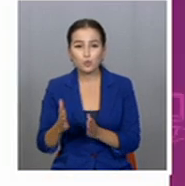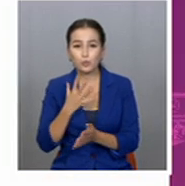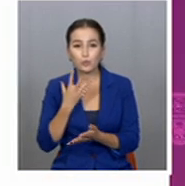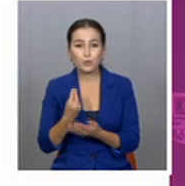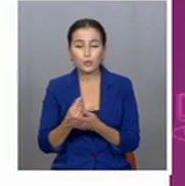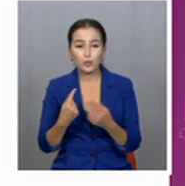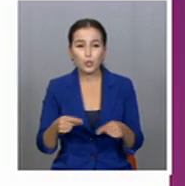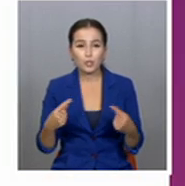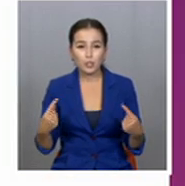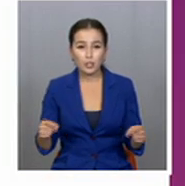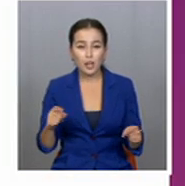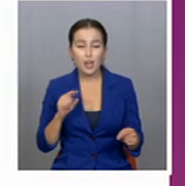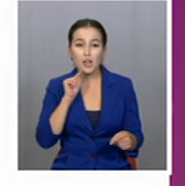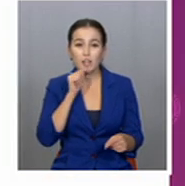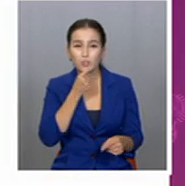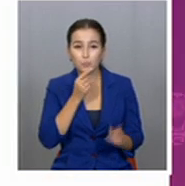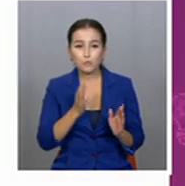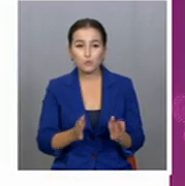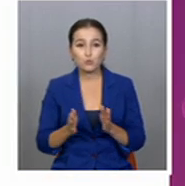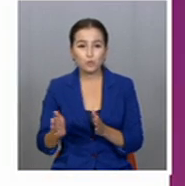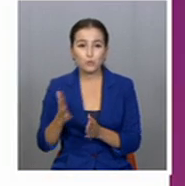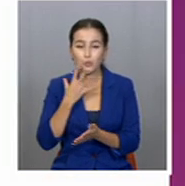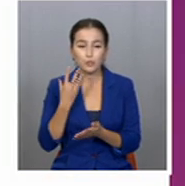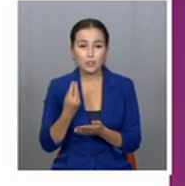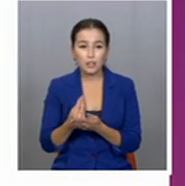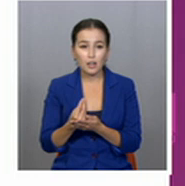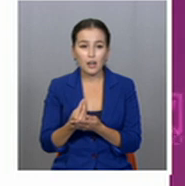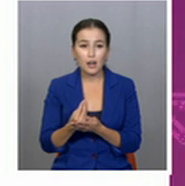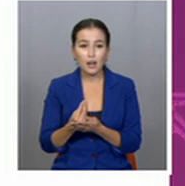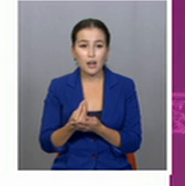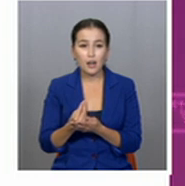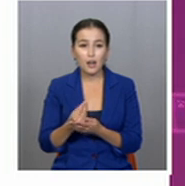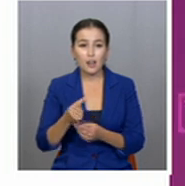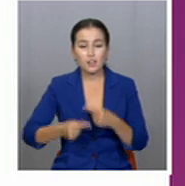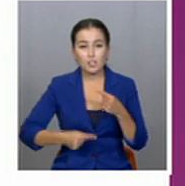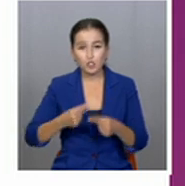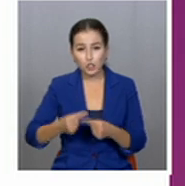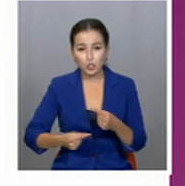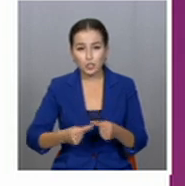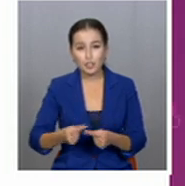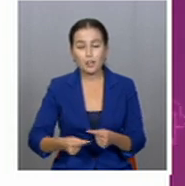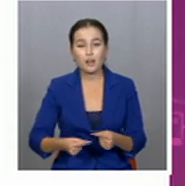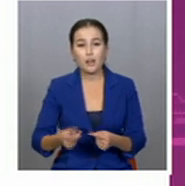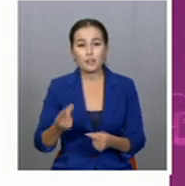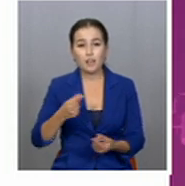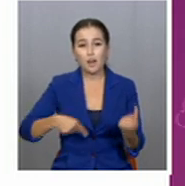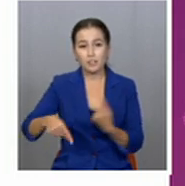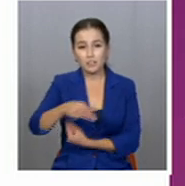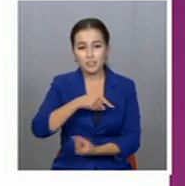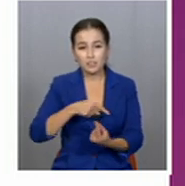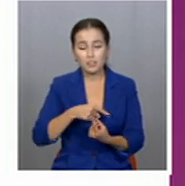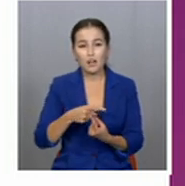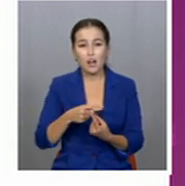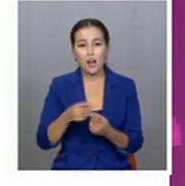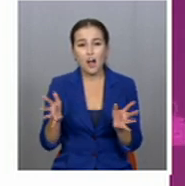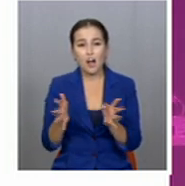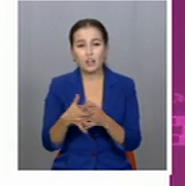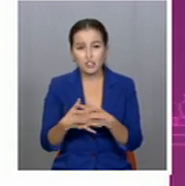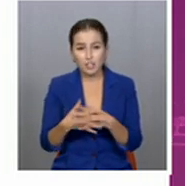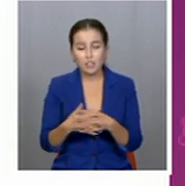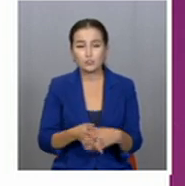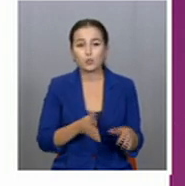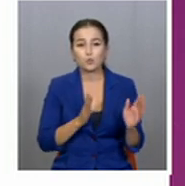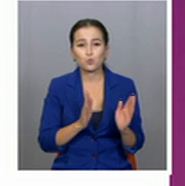Экономикалық жүйе түрлері дәстүрлі, нарықтық, аралас, жоспарлы болып төрт